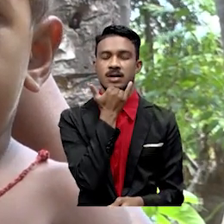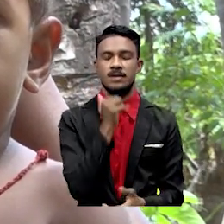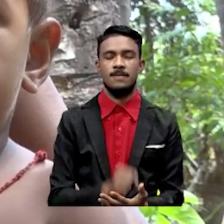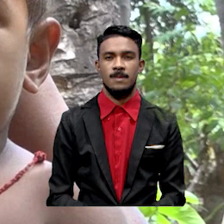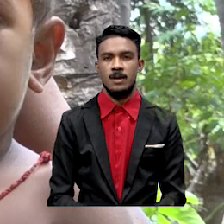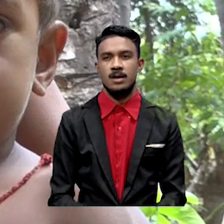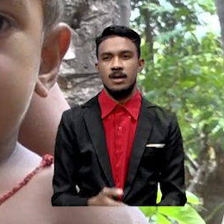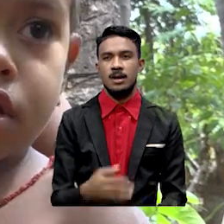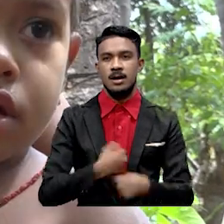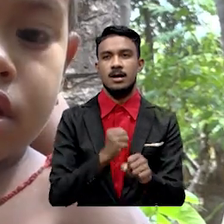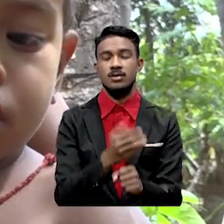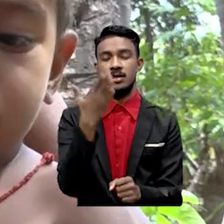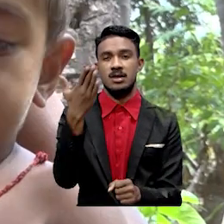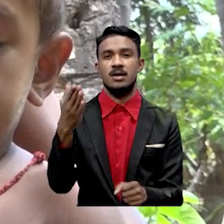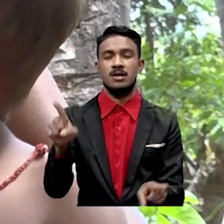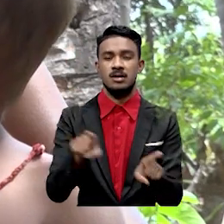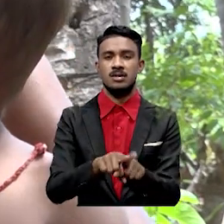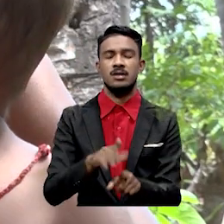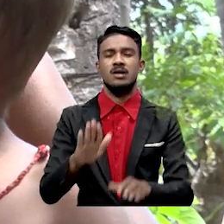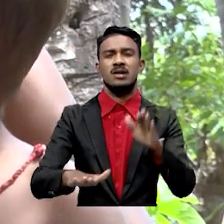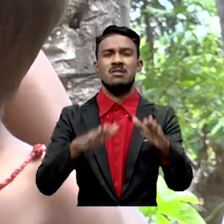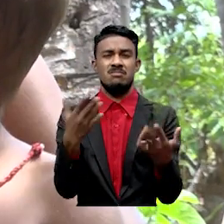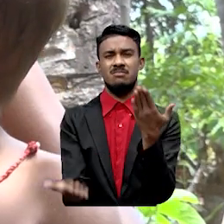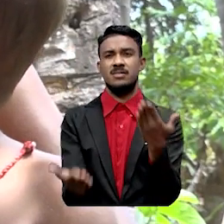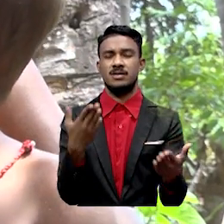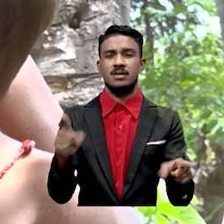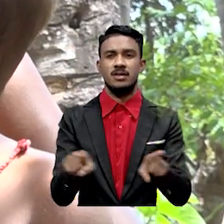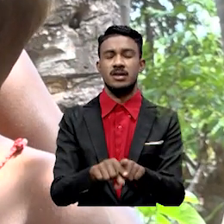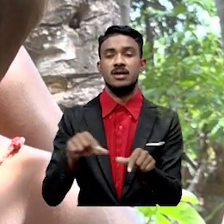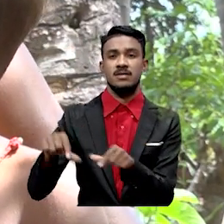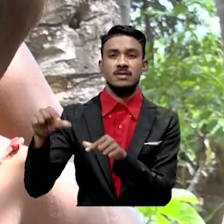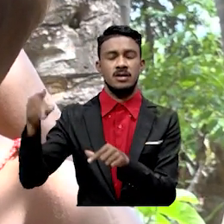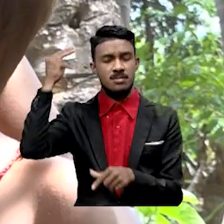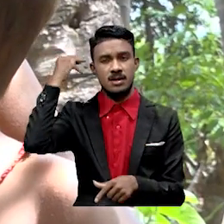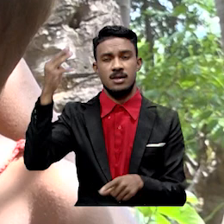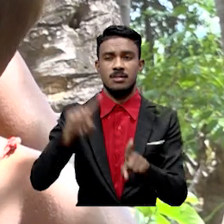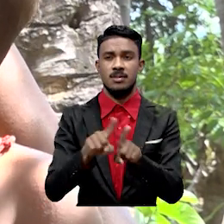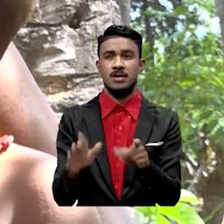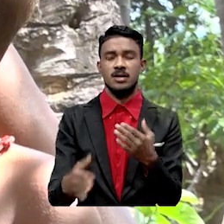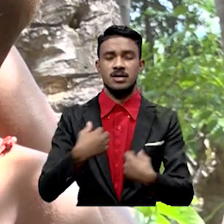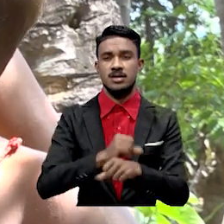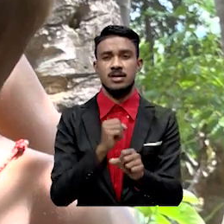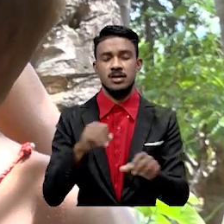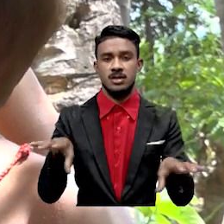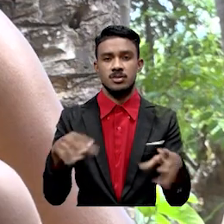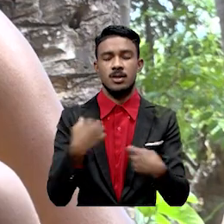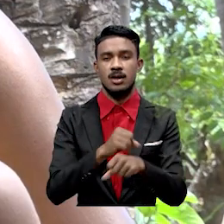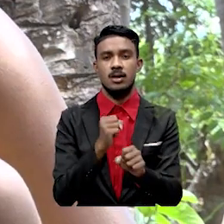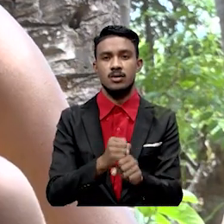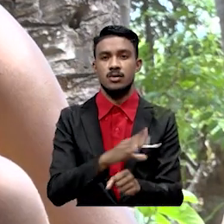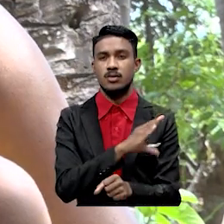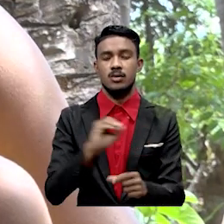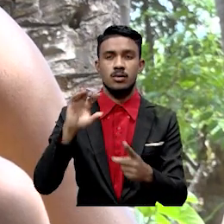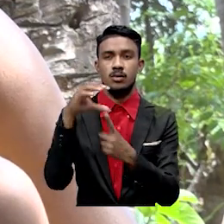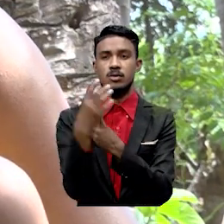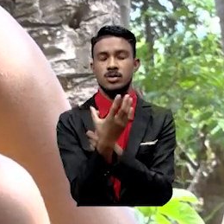ni ma halo ni hasa be lau arbiru de hasa ni normal sa ni hatene ane la serbiso mos ni halo lia mos ni hatene fo tembo ni